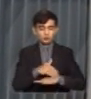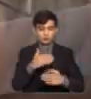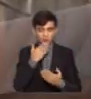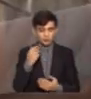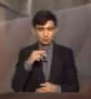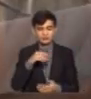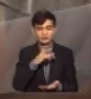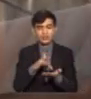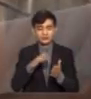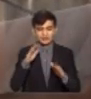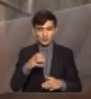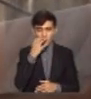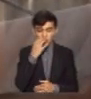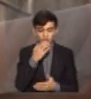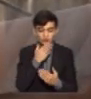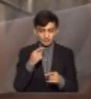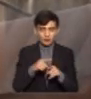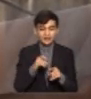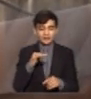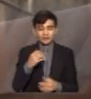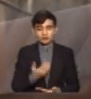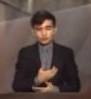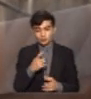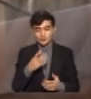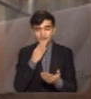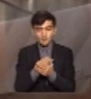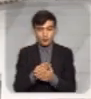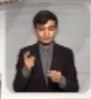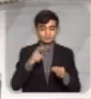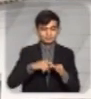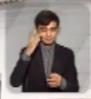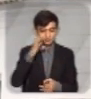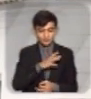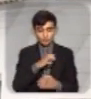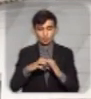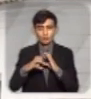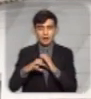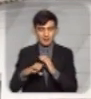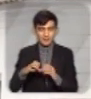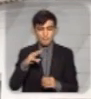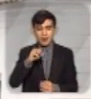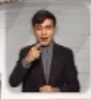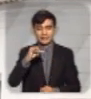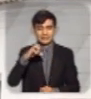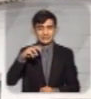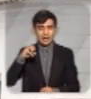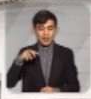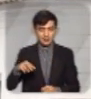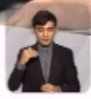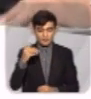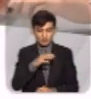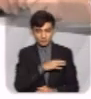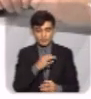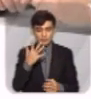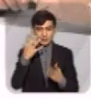имеют центральное отопление, но житель одной из них пытался подключить свой дом к магистральной трубе. Заявление, на рассмотрение которого по закону отводится 5